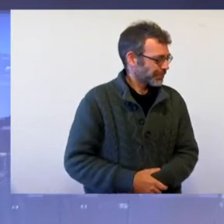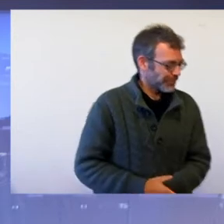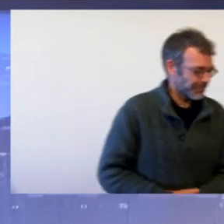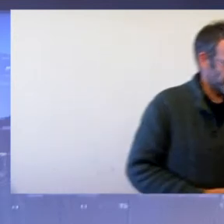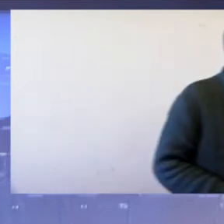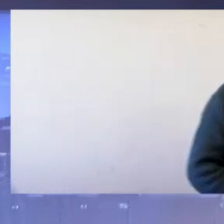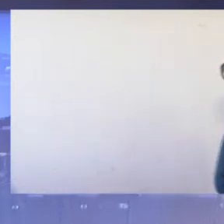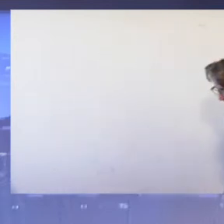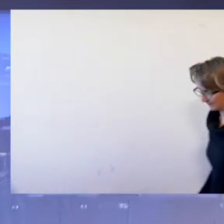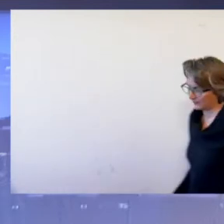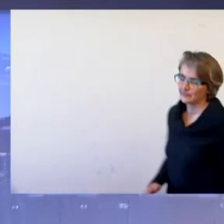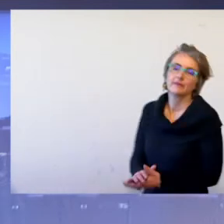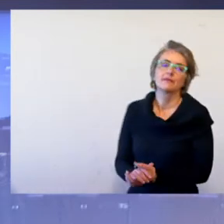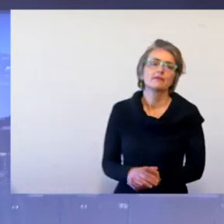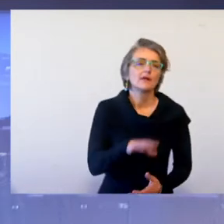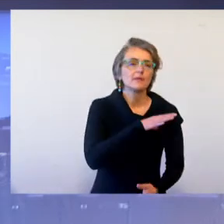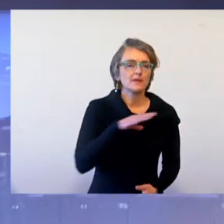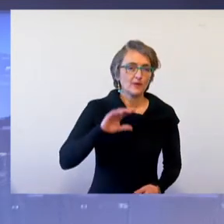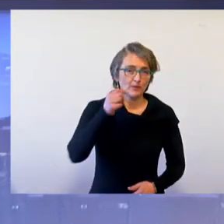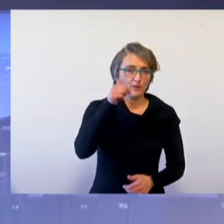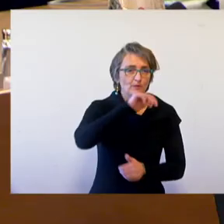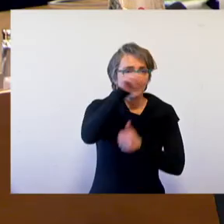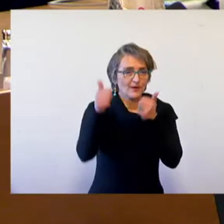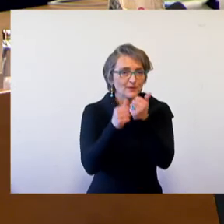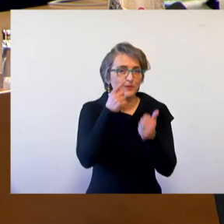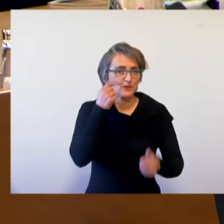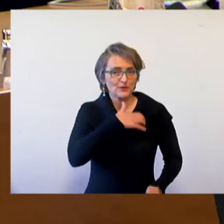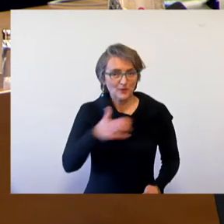Madame la Première Adjointe, Monsieur le Maire, chers collègues, merci.